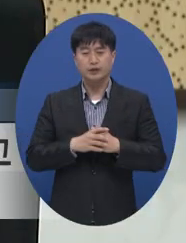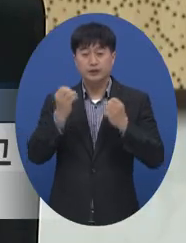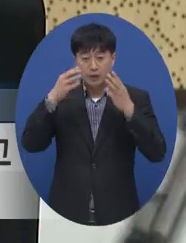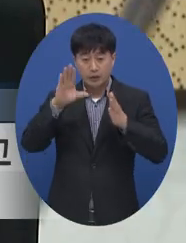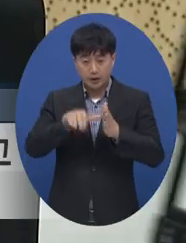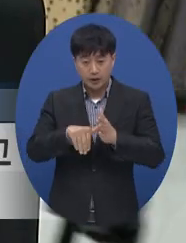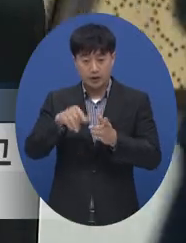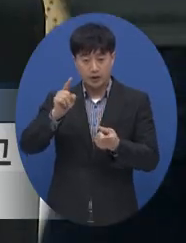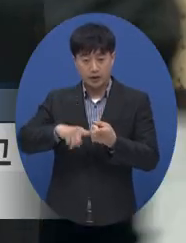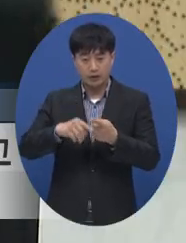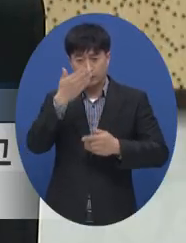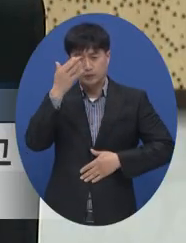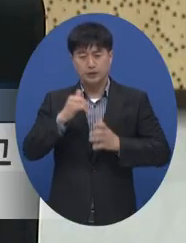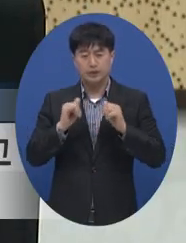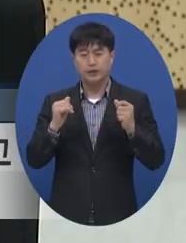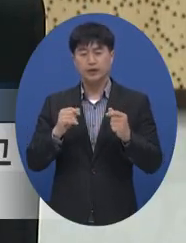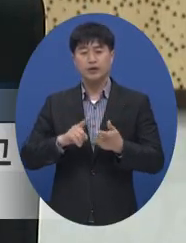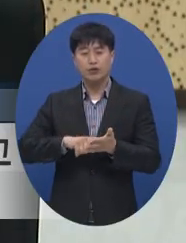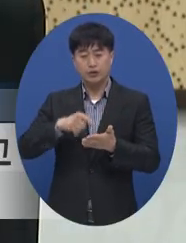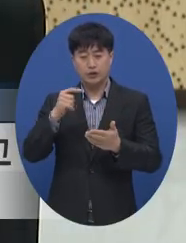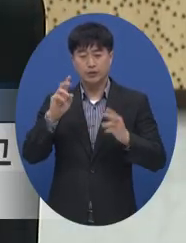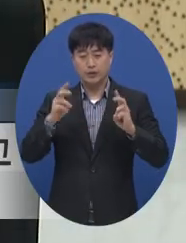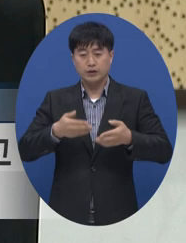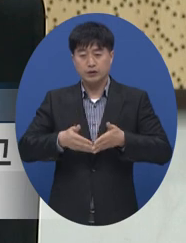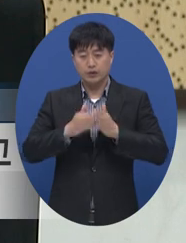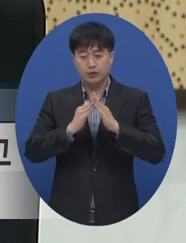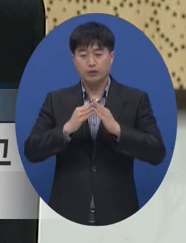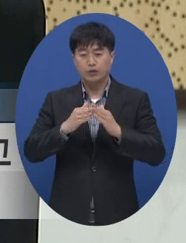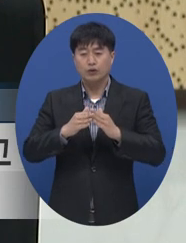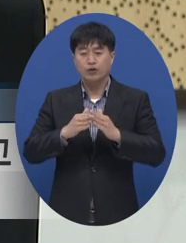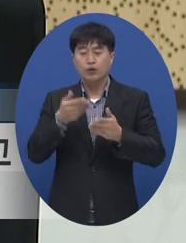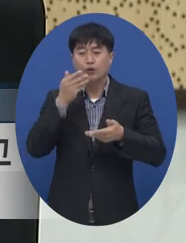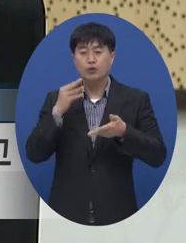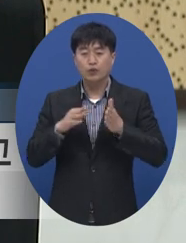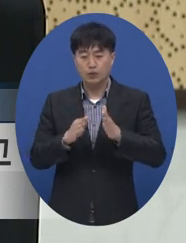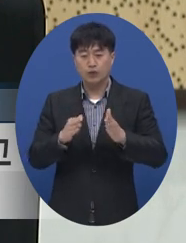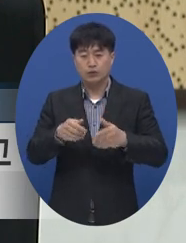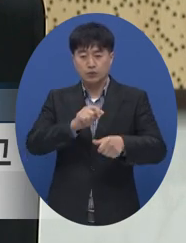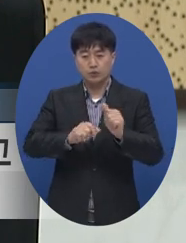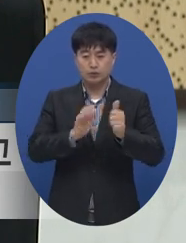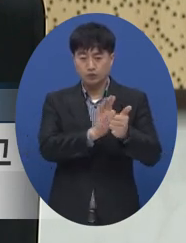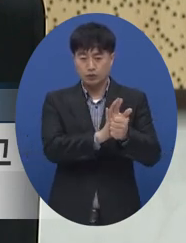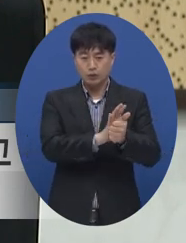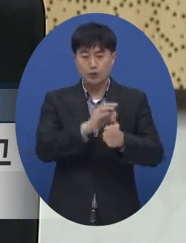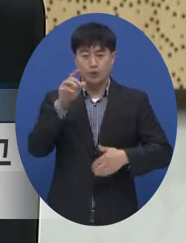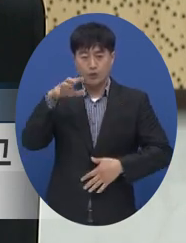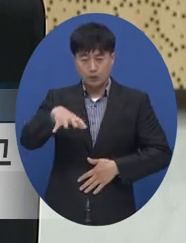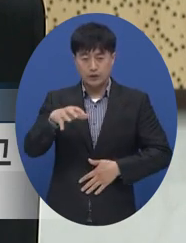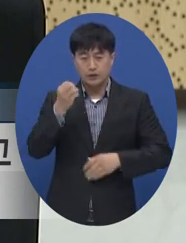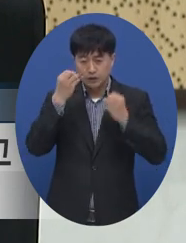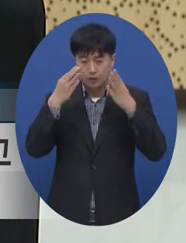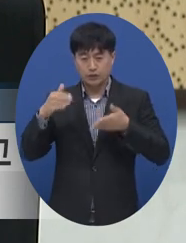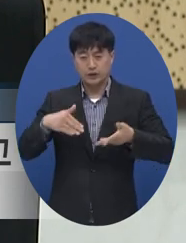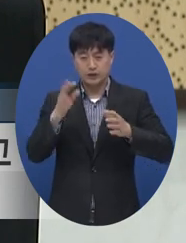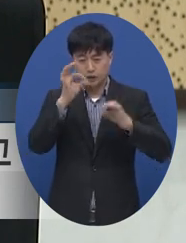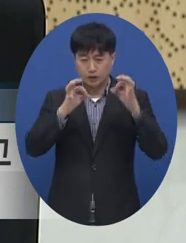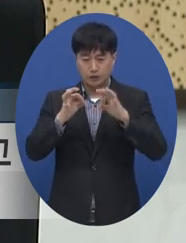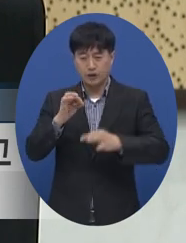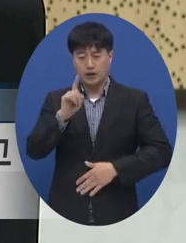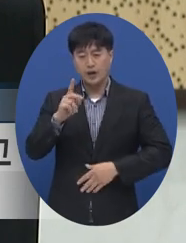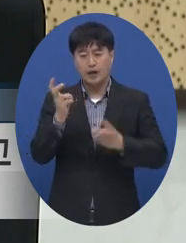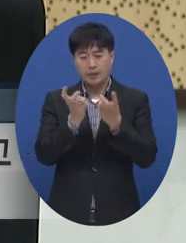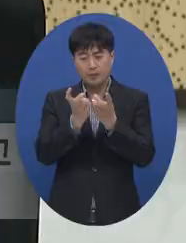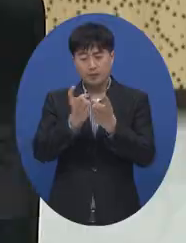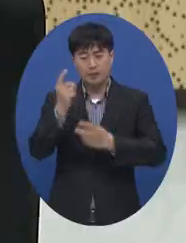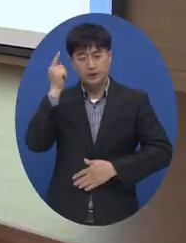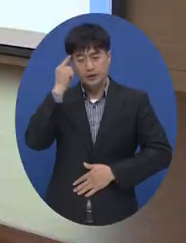걸맞는 청년들의 혁신 창업을 우리 경기도에서 적극적으로 지원하고 또 거기서 새로운 길을 좀 찾아보는 것도 하나의